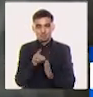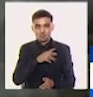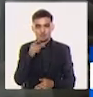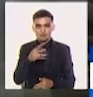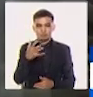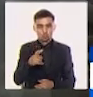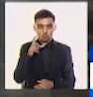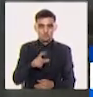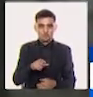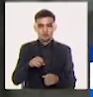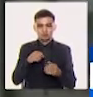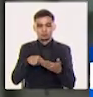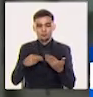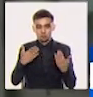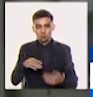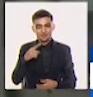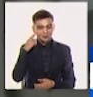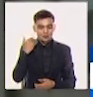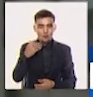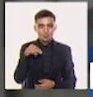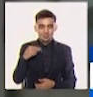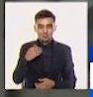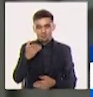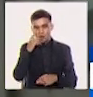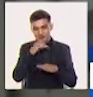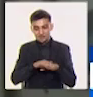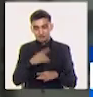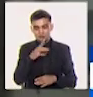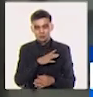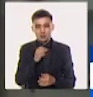мың азамат қол қойған. Ал Қырғызстан президентінің әкімшілігі әзірге